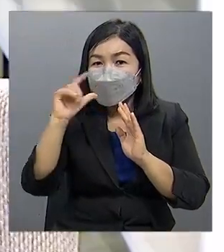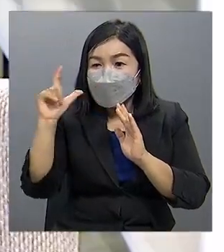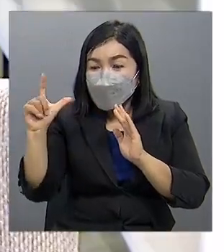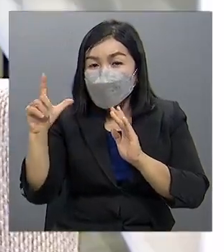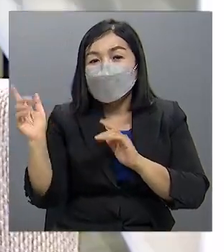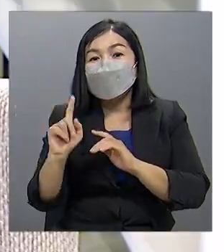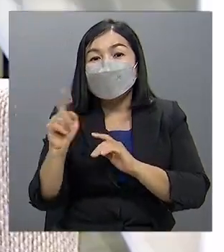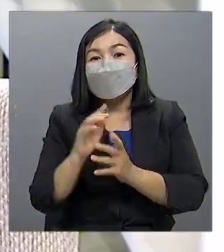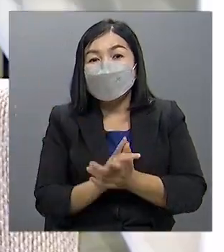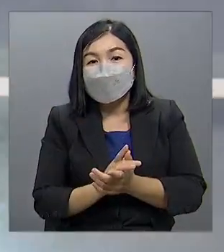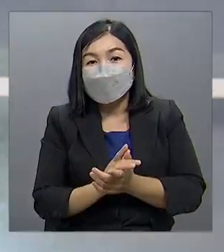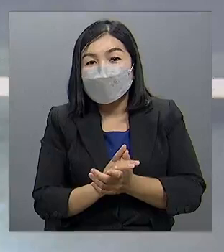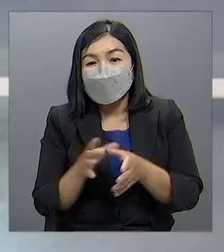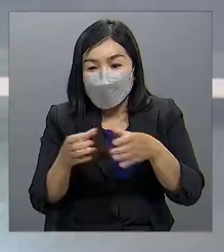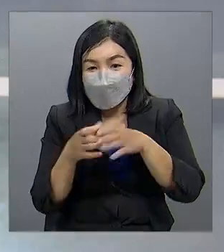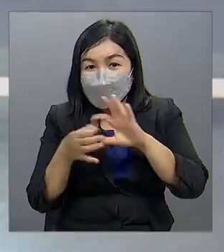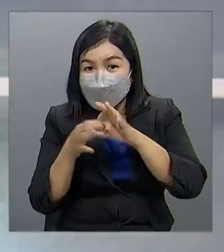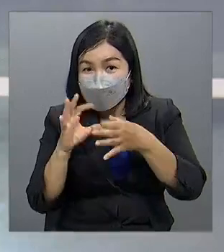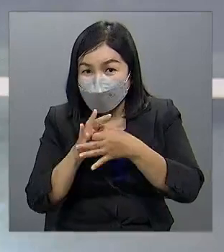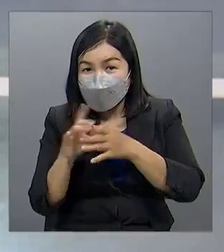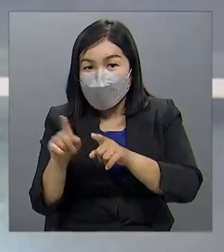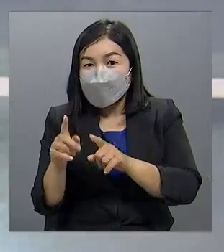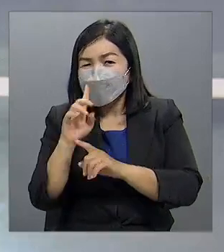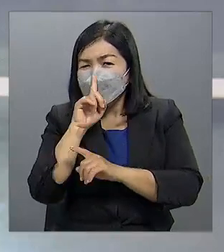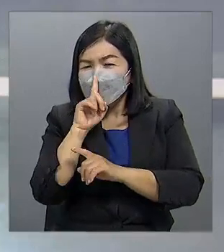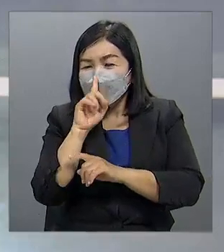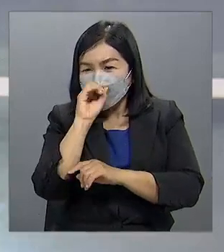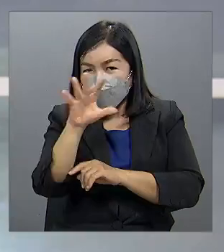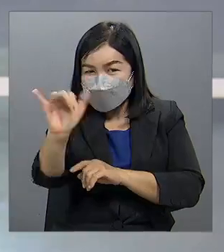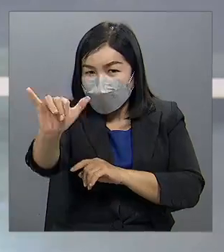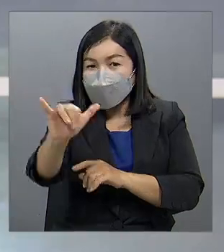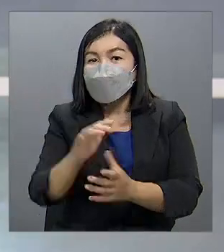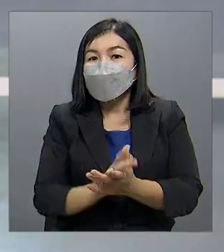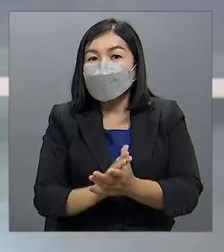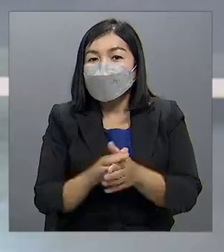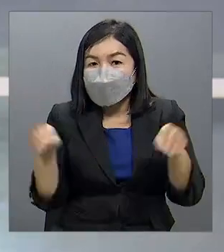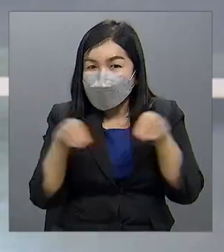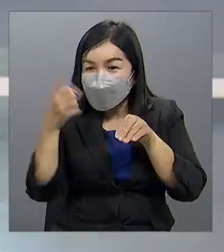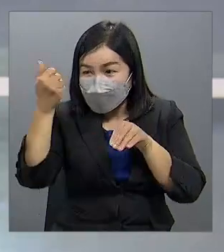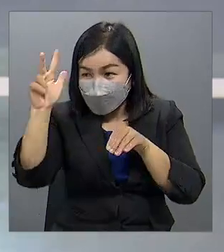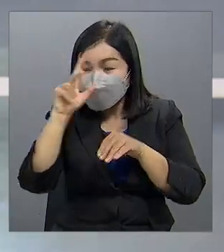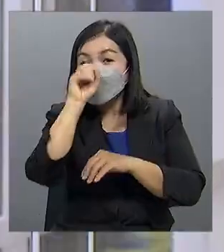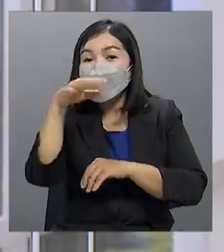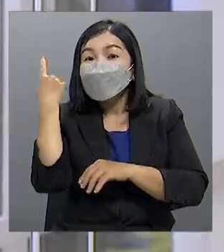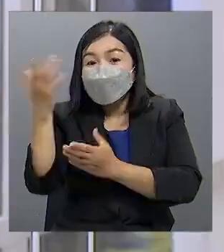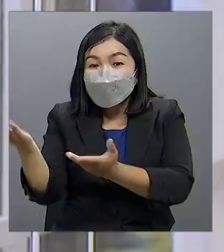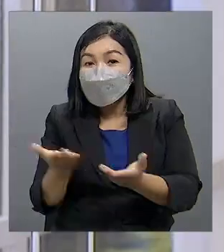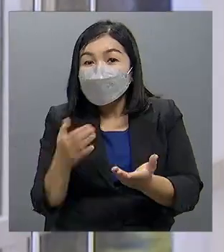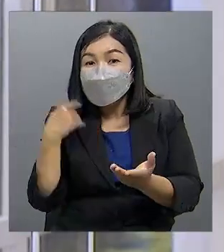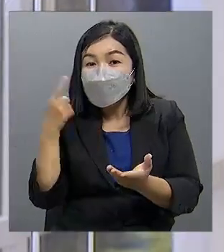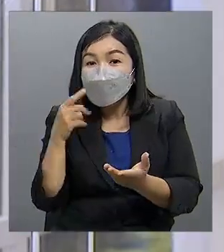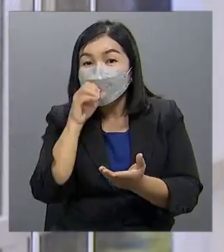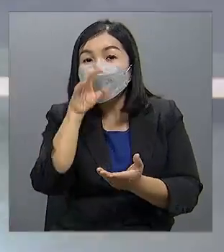จากทีมกีฬา แต่อีกคนหนึ่งเราจะอุบไว้ก่อนคุณผู้ชมเราไปจะไปเฉลยวันที่13นี้ฮะเหรอเขาเห็นแล้วเหรอ เขาเห็นหมดแล้วว่ารูป จำไม่ได้หรอ